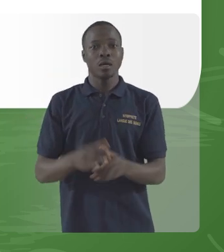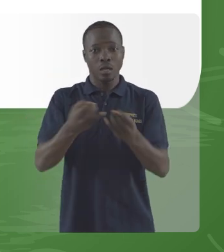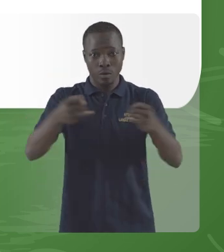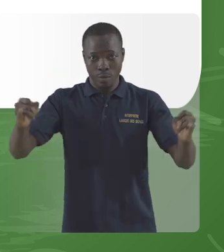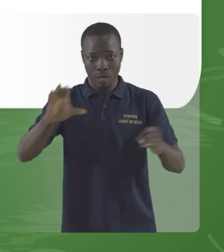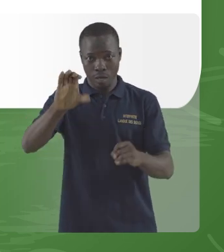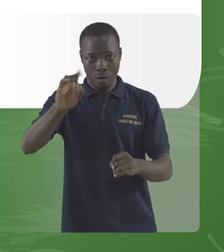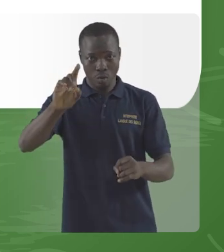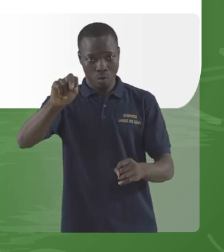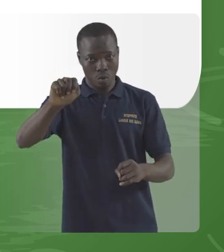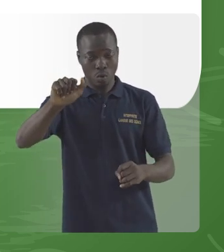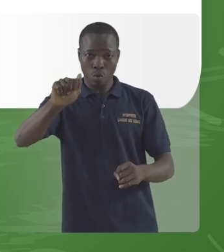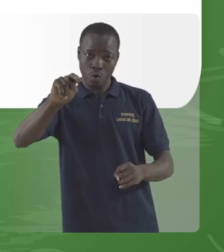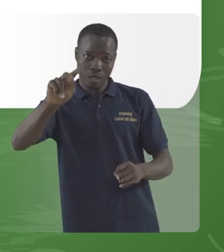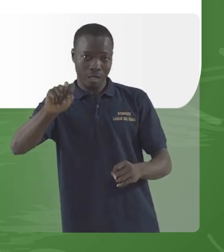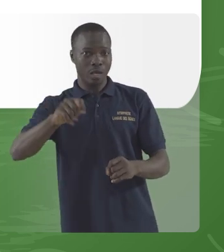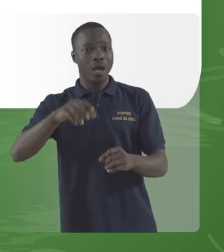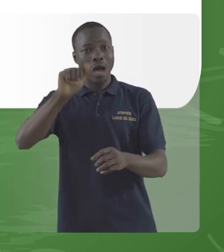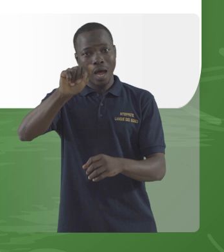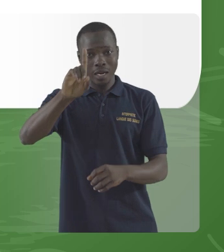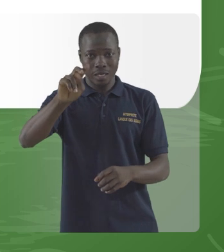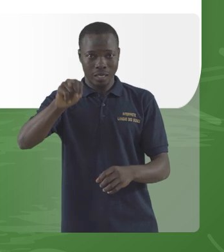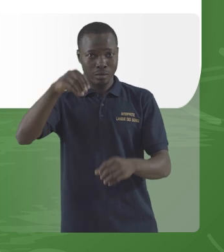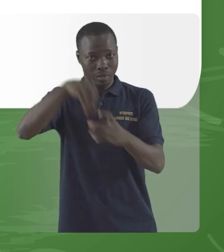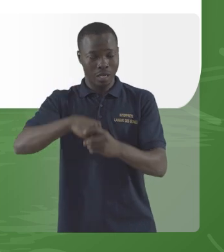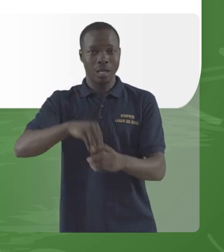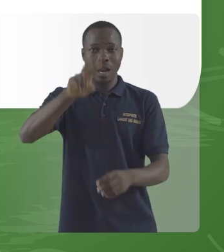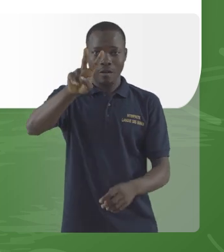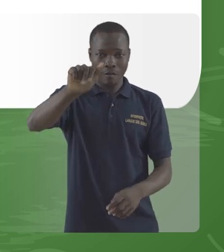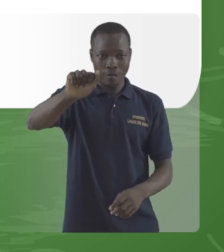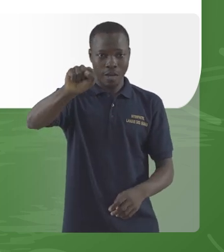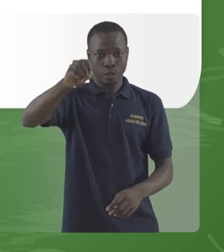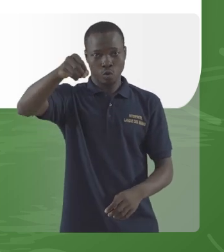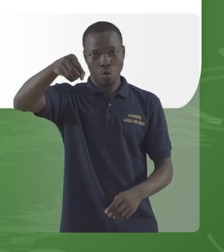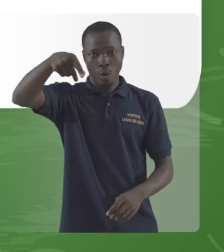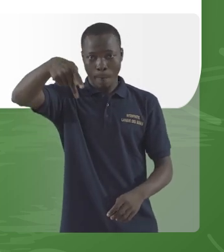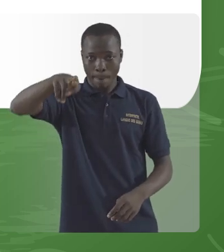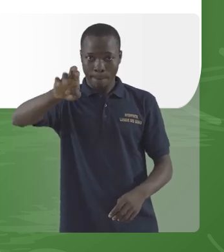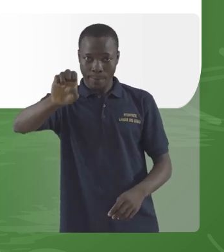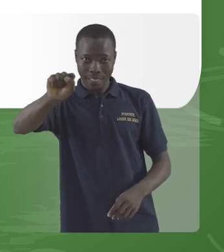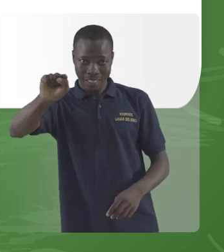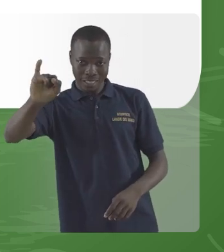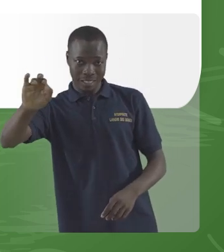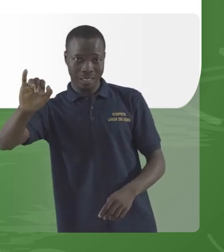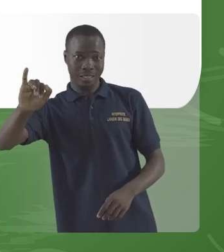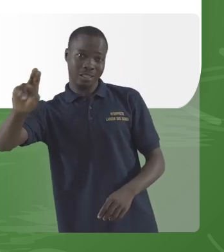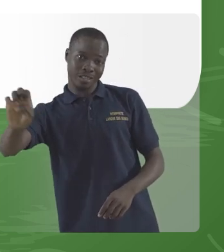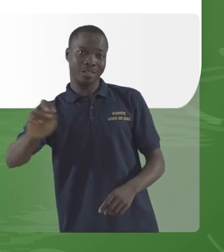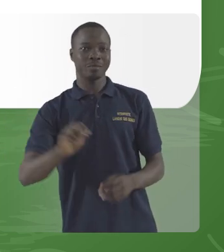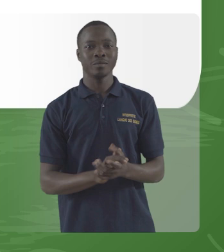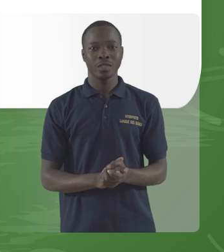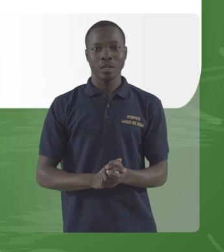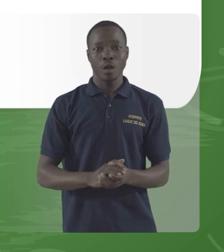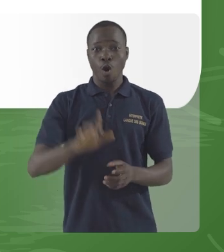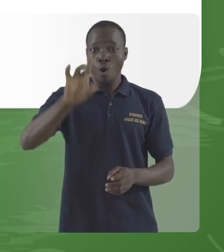l'ADN utilisé pour la synthèse de la vasopressine. Par ailleurs, le huitième